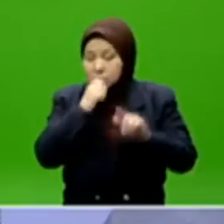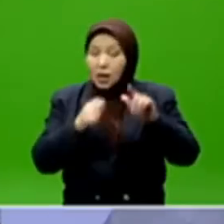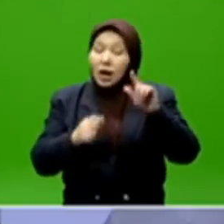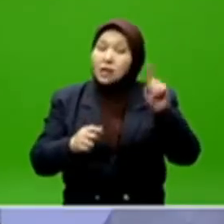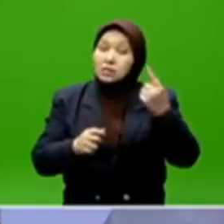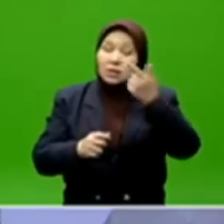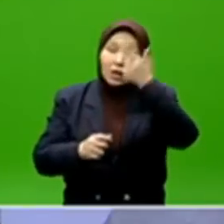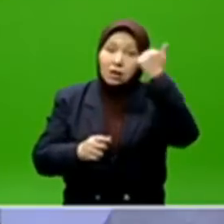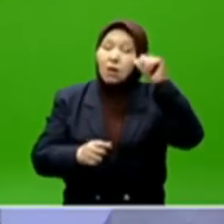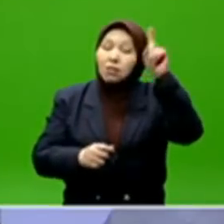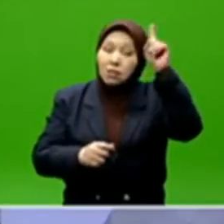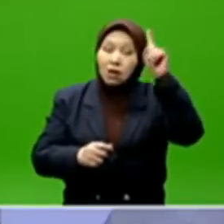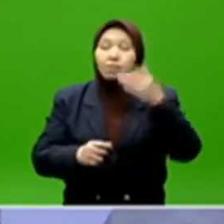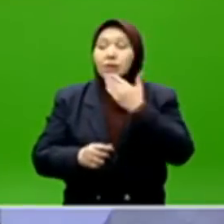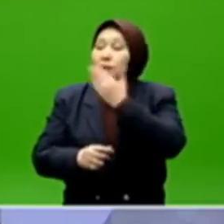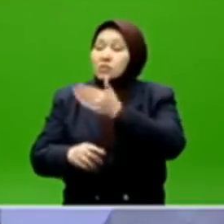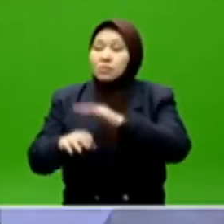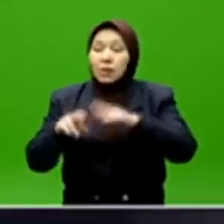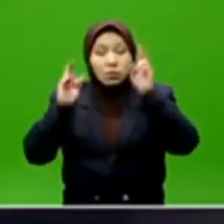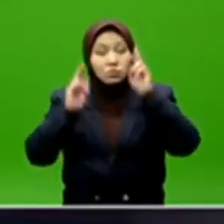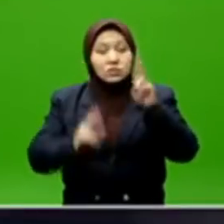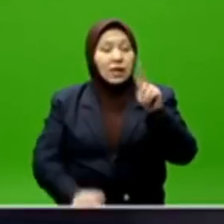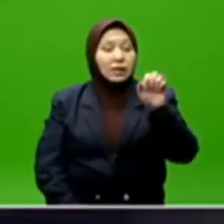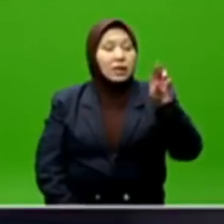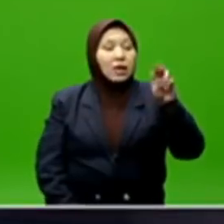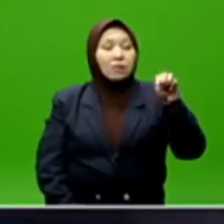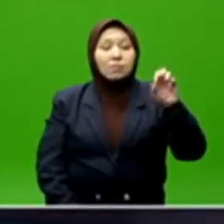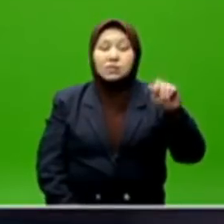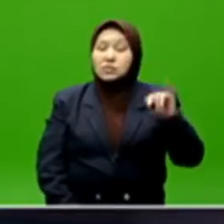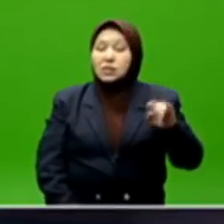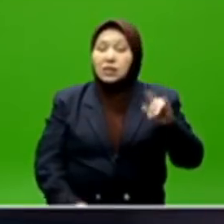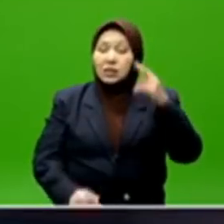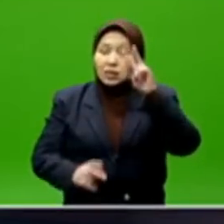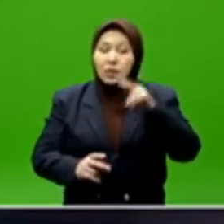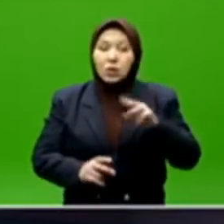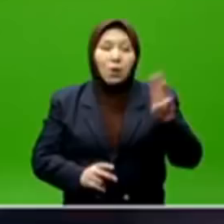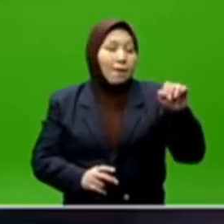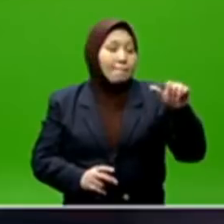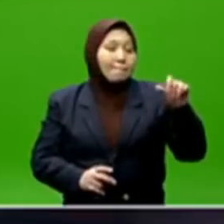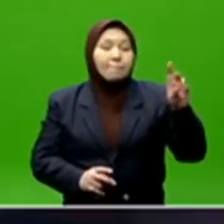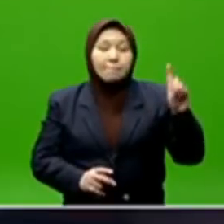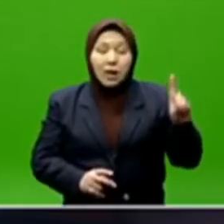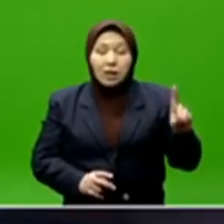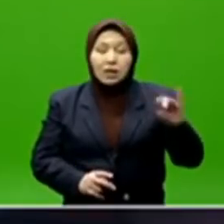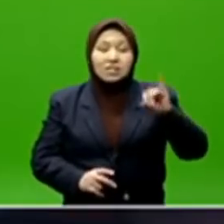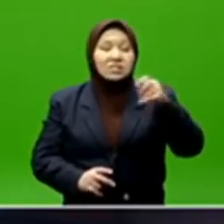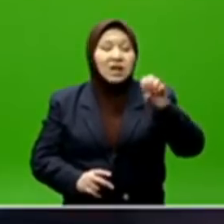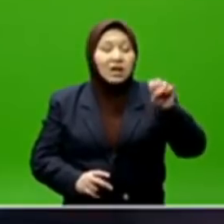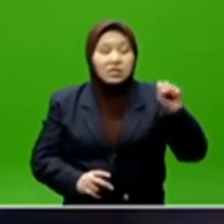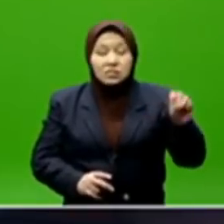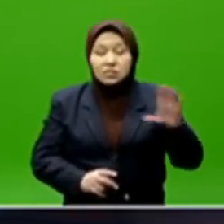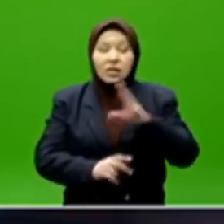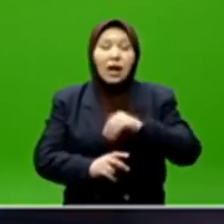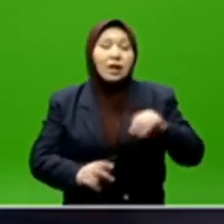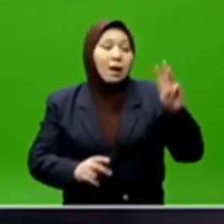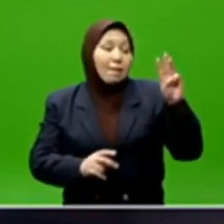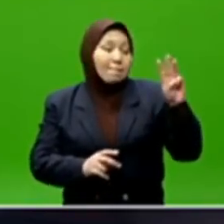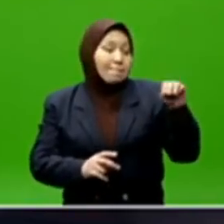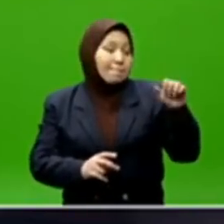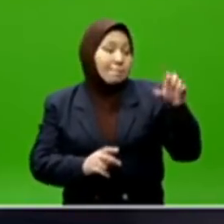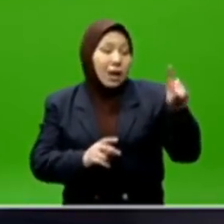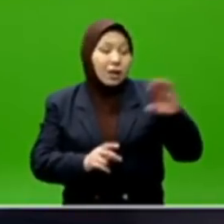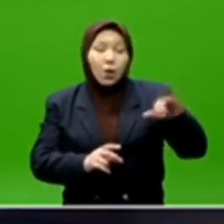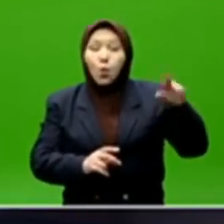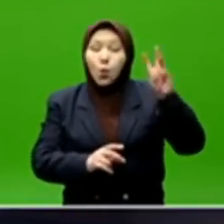Saya ucapkan kepada Ustaz Tarmizi yang melihat kepada mad muttasil dan juga munfasil sebentar tadi, yang